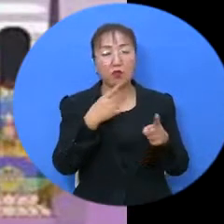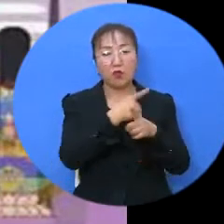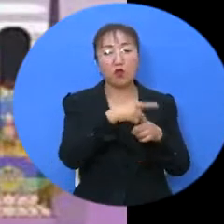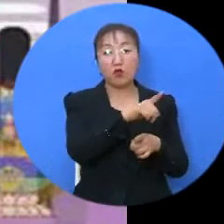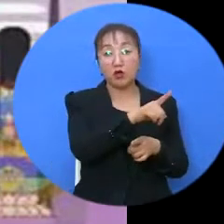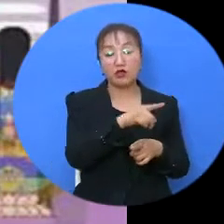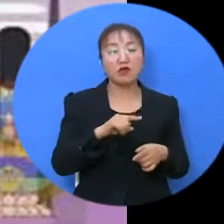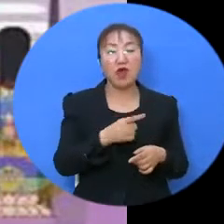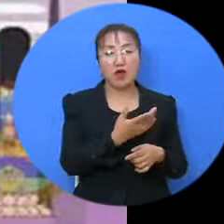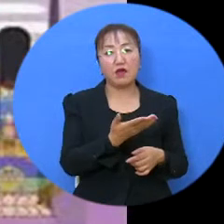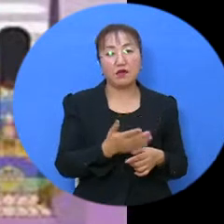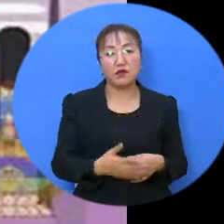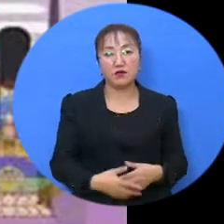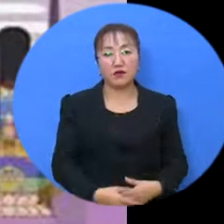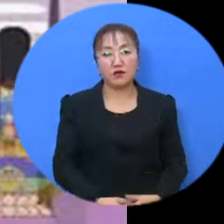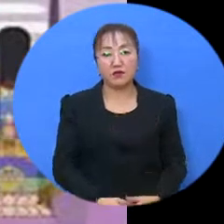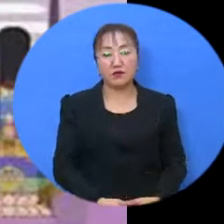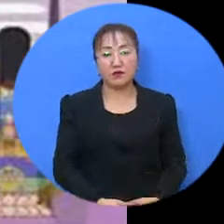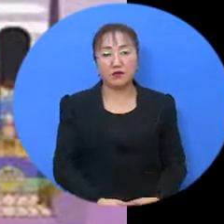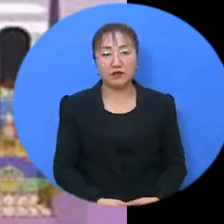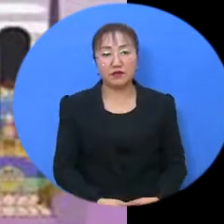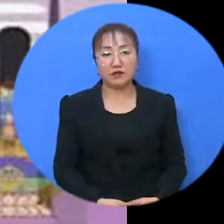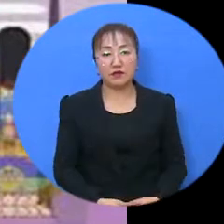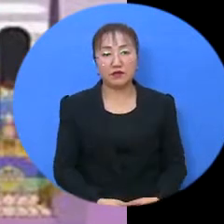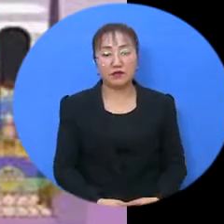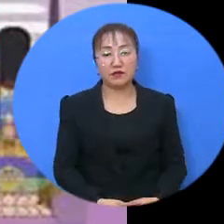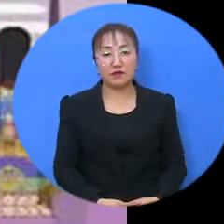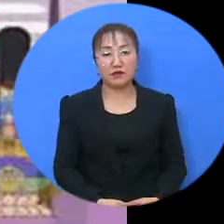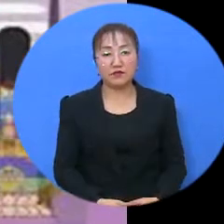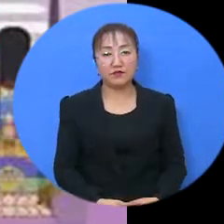яагаад? За 1-р номерын